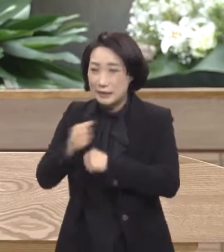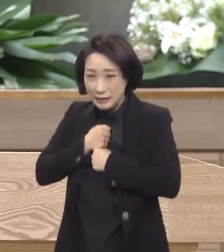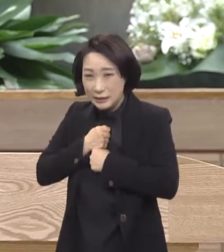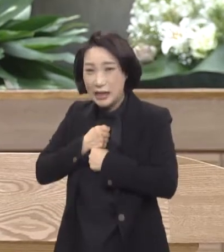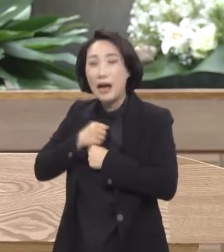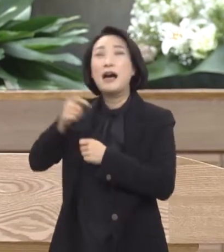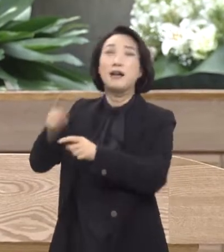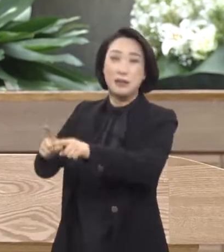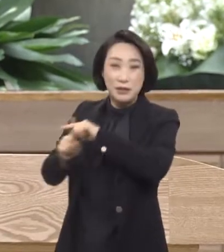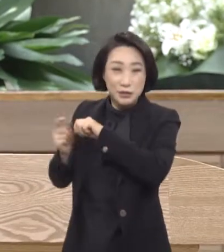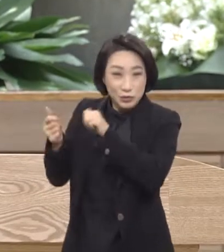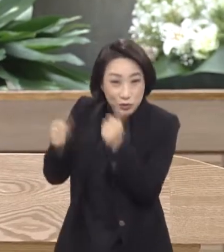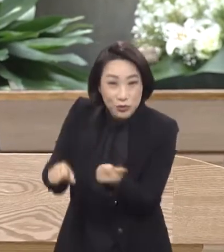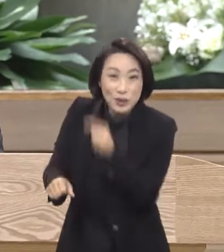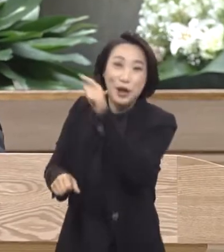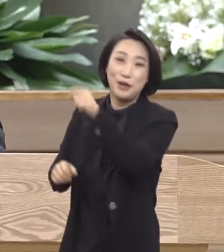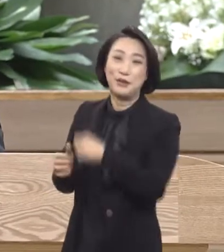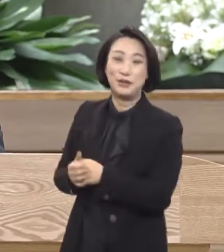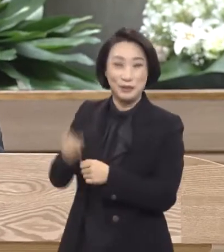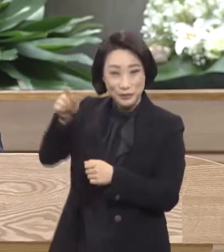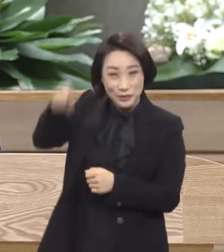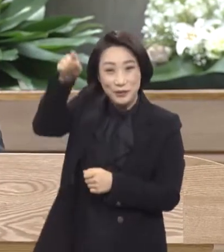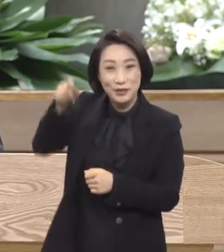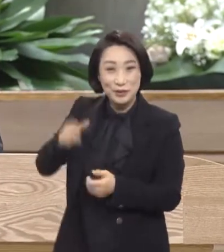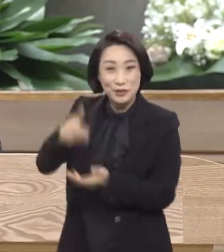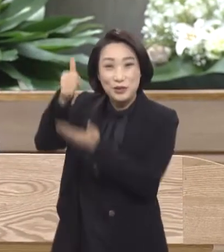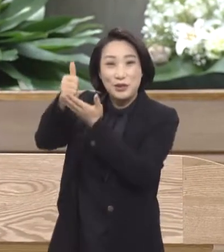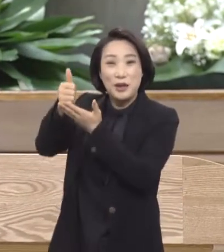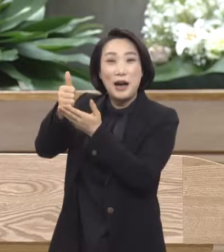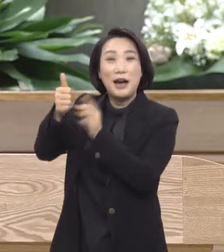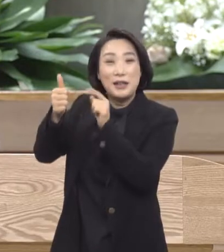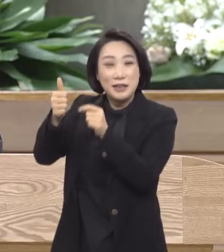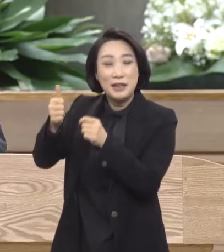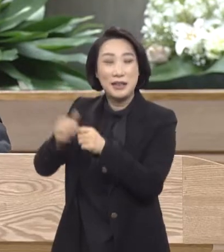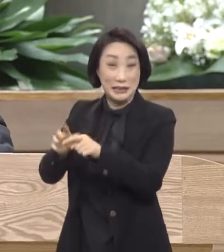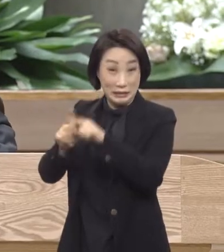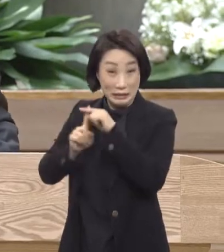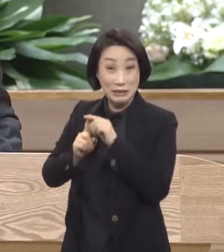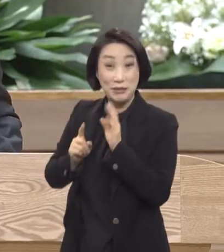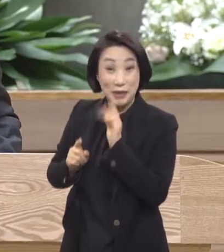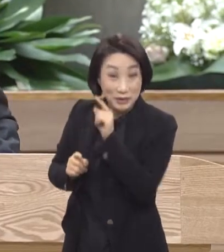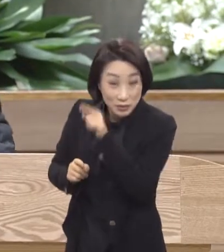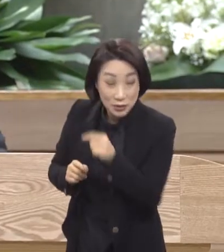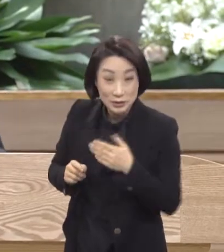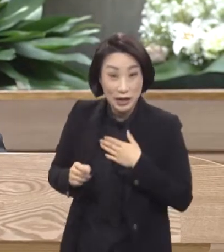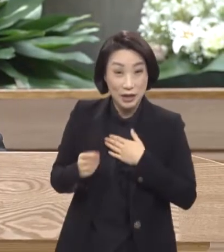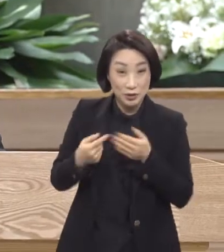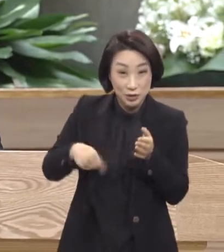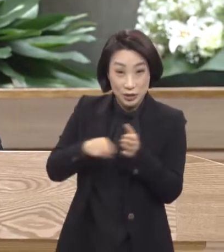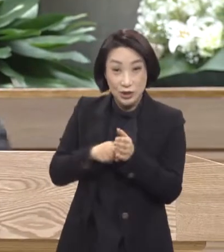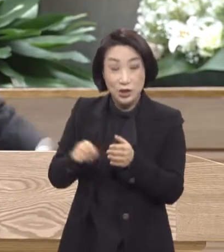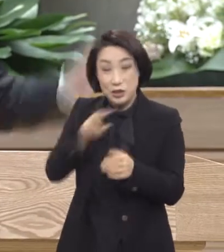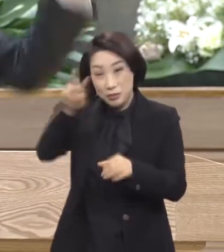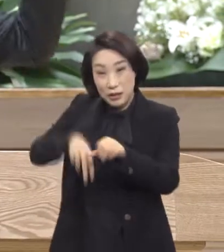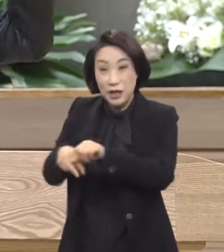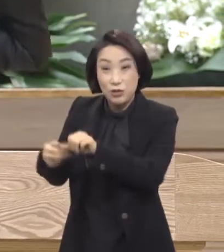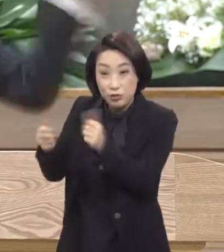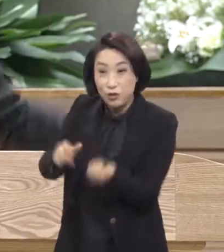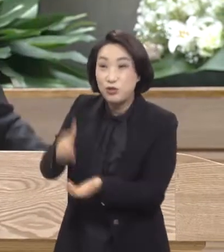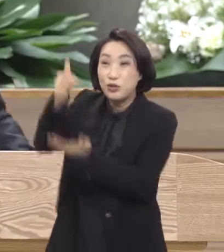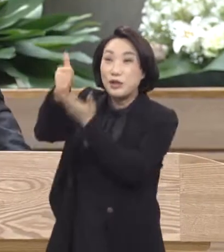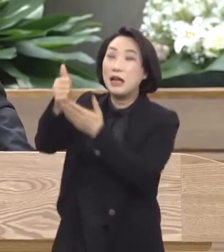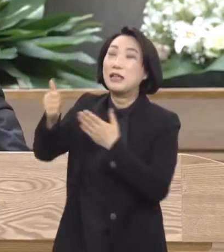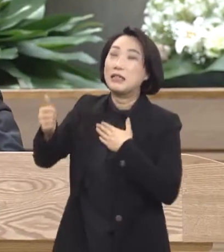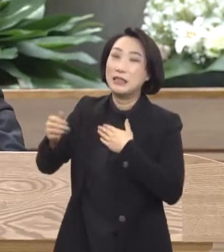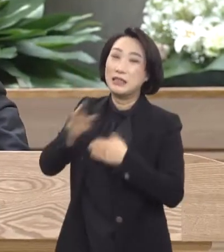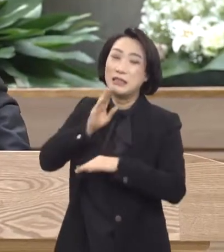죽자. 이 주님과의 끊어질 수 없는 의리, 의리 날 위해 죽으신 분에 대한 그